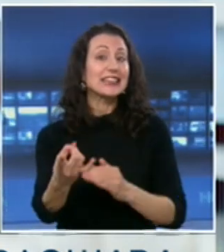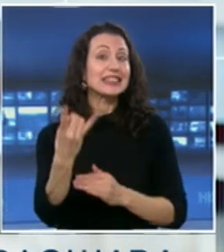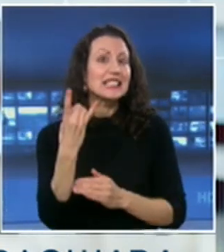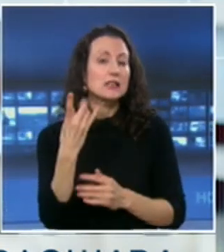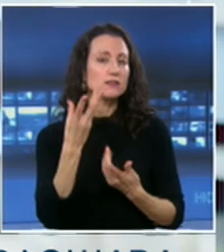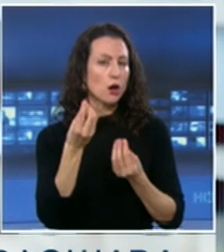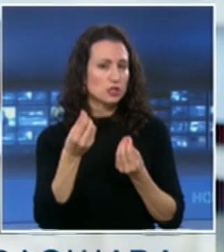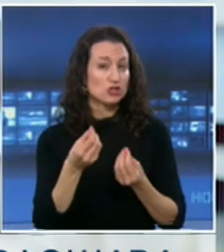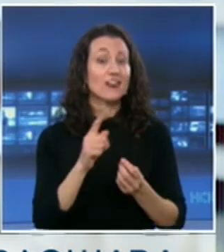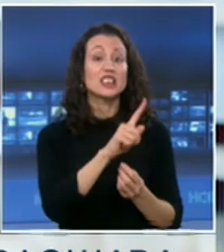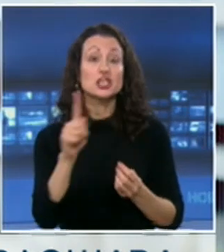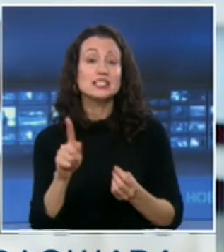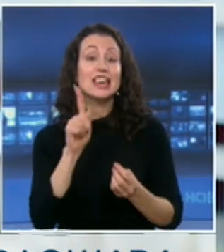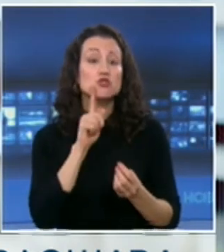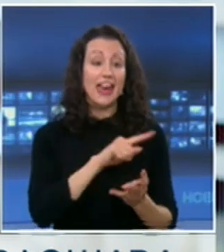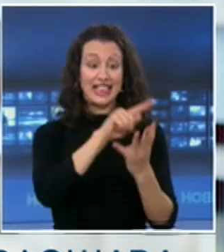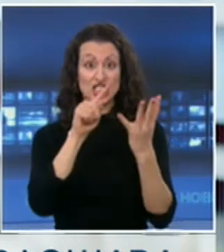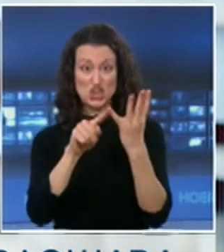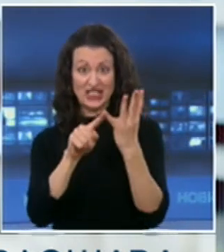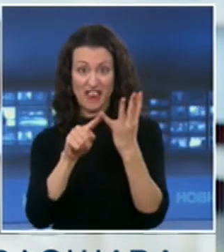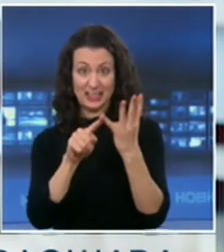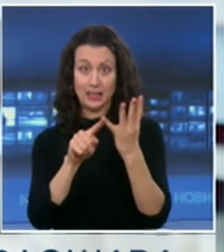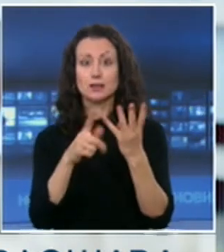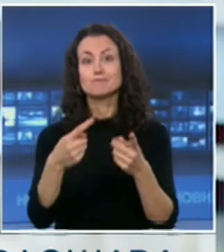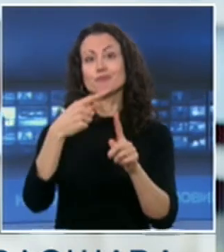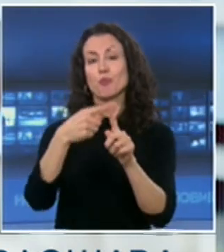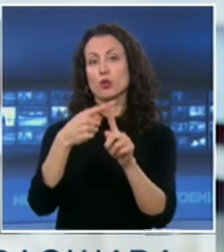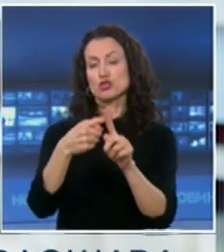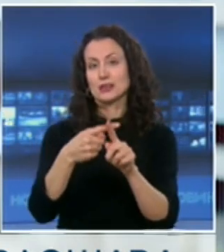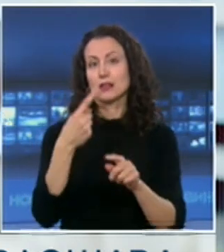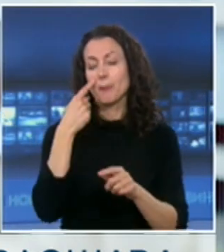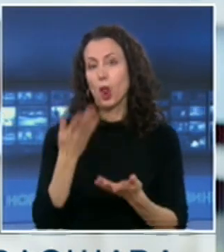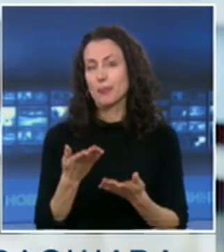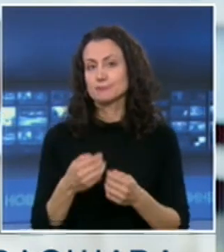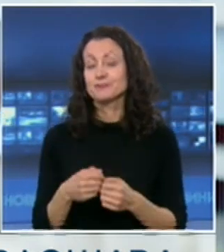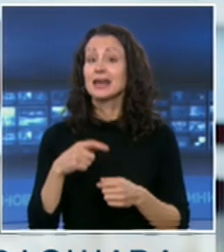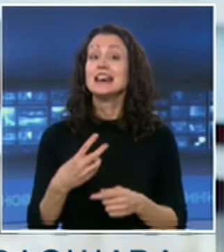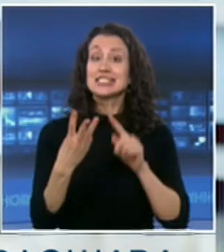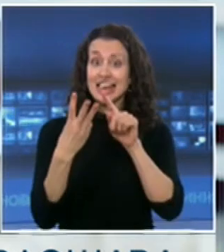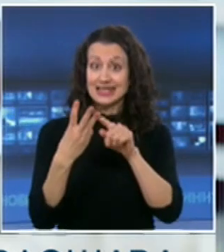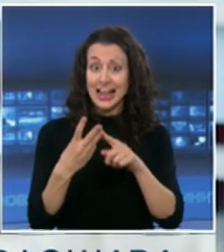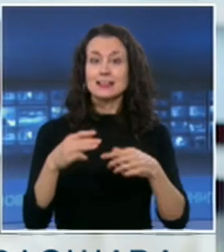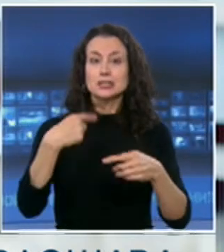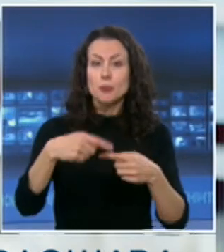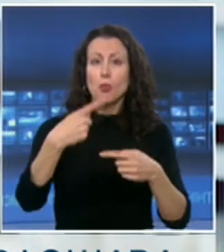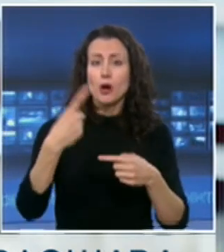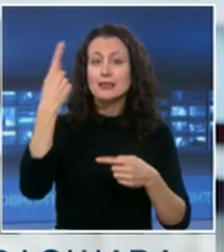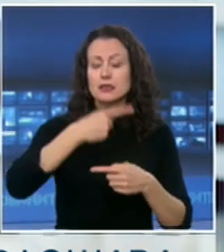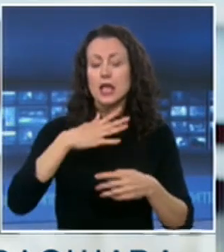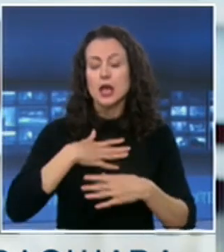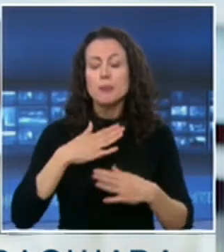всеки четвърти, който се е изследвал, се е оказал позитивен. За трети пореден ден имаме повече от 100